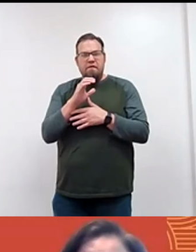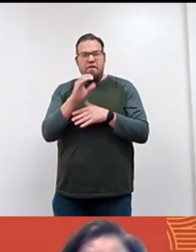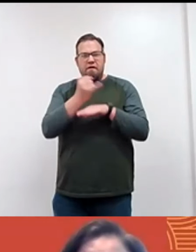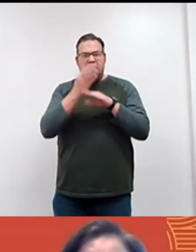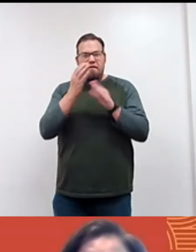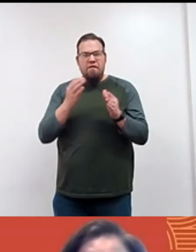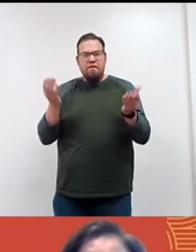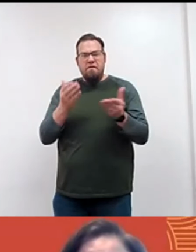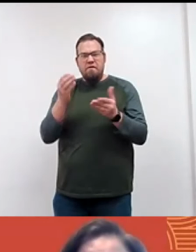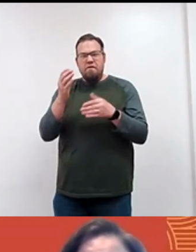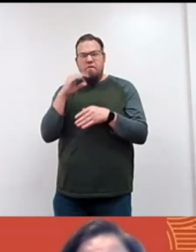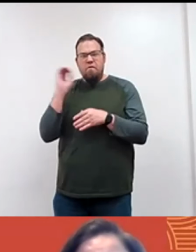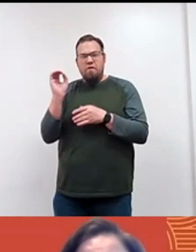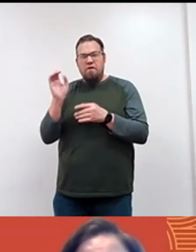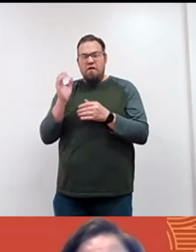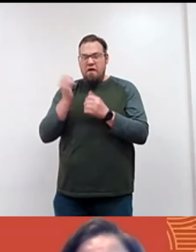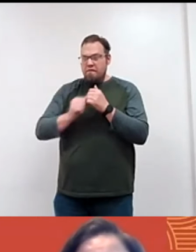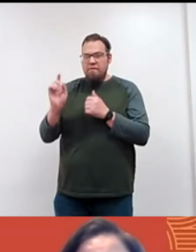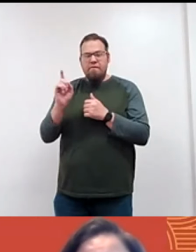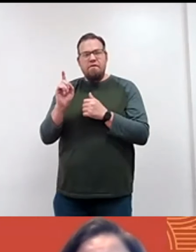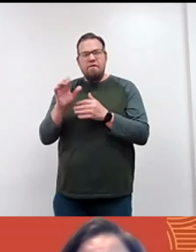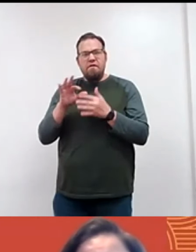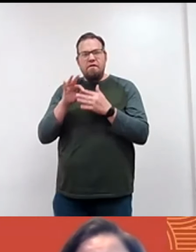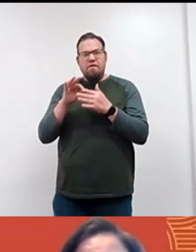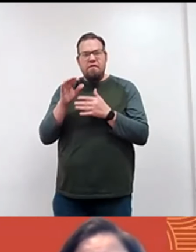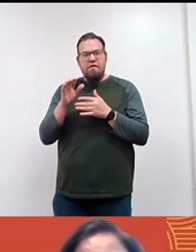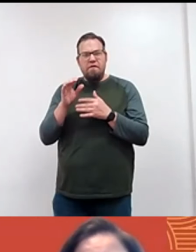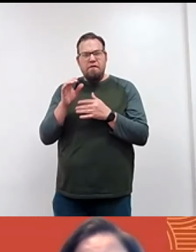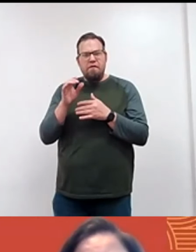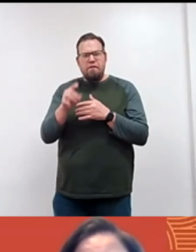وهناك حوالي 5,000 من سكان